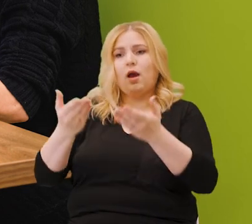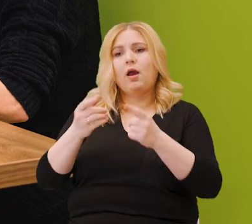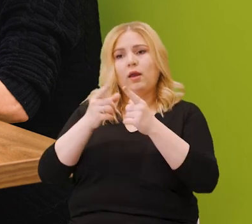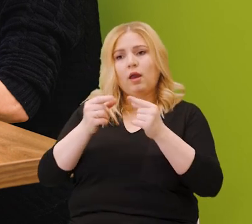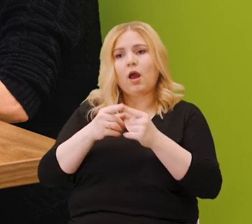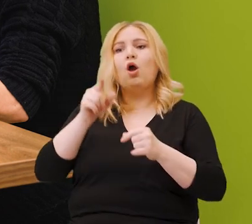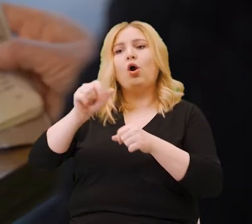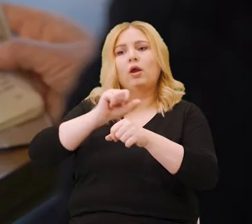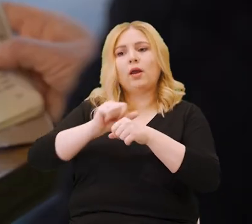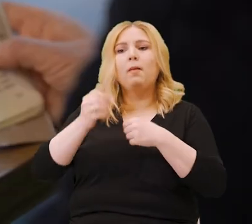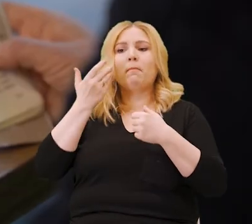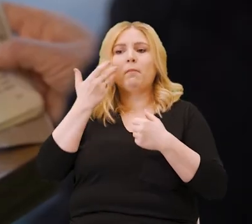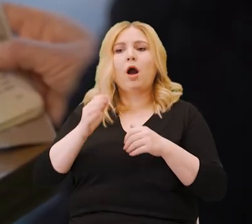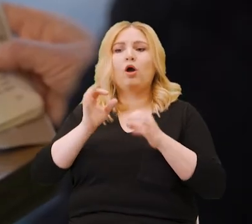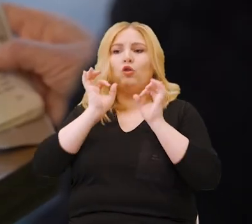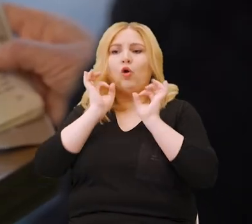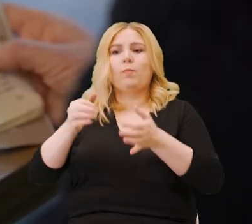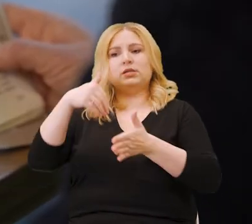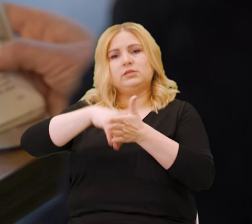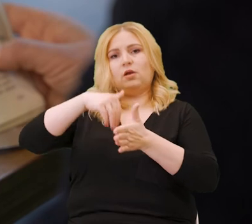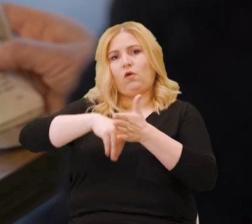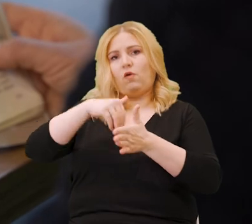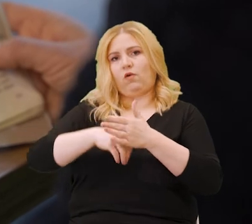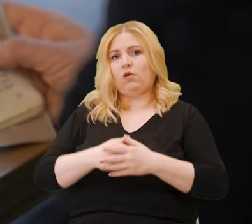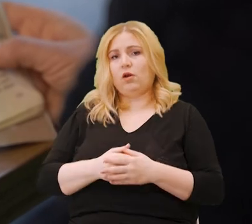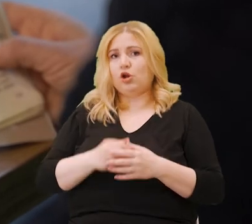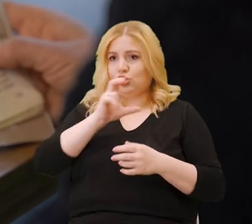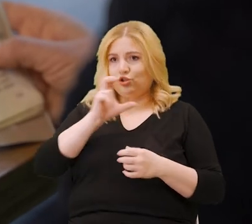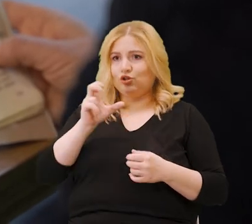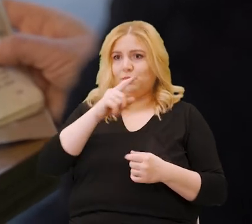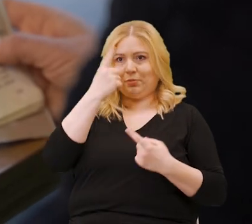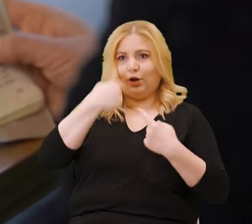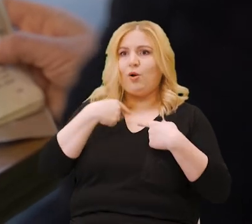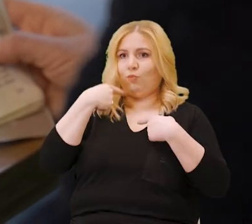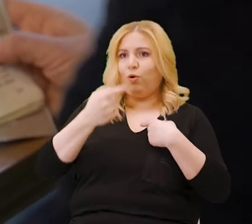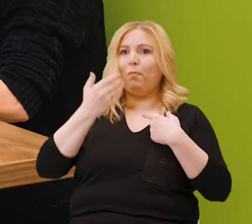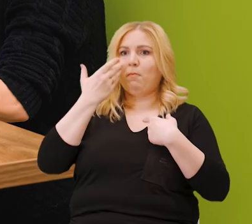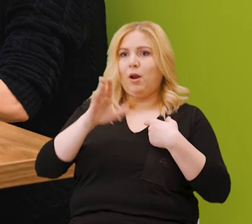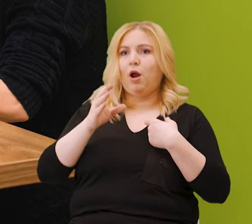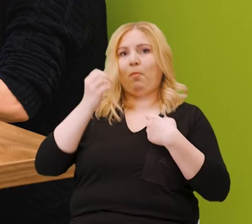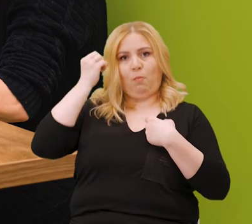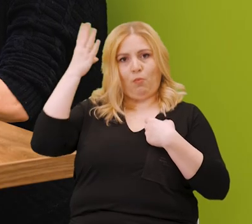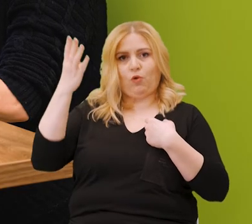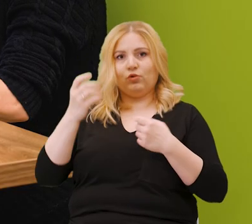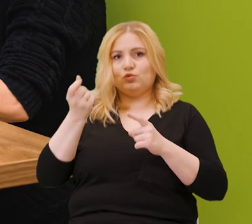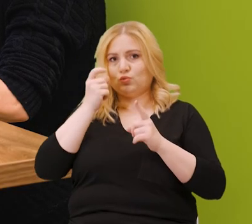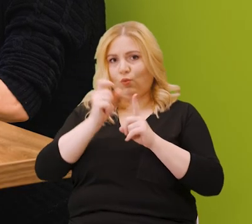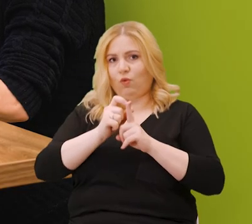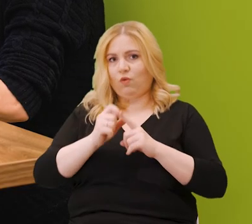własnej szlachetności, jak własna szlachetność. Irena, nie uważasz, że powiedziałam coś bardzo